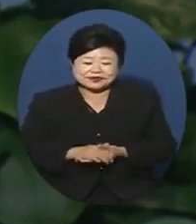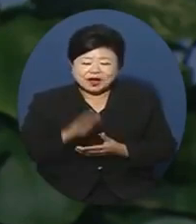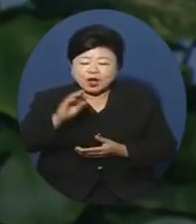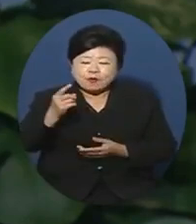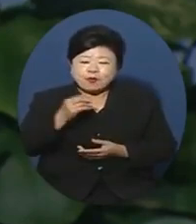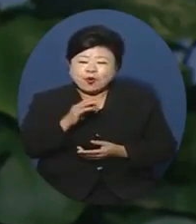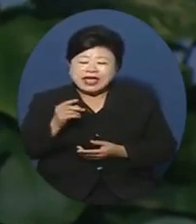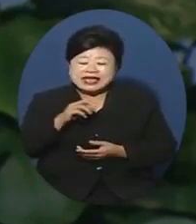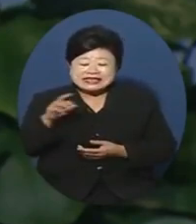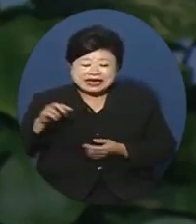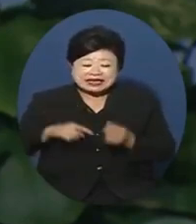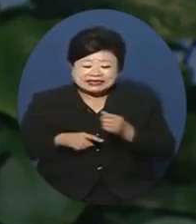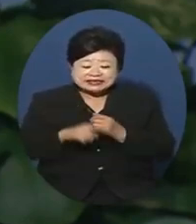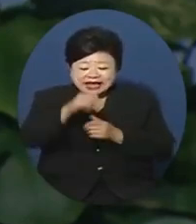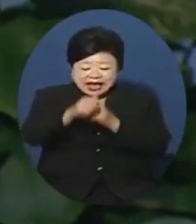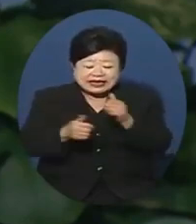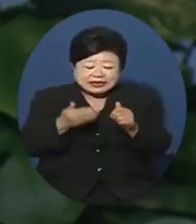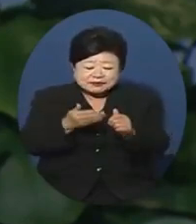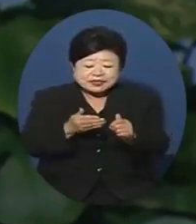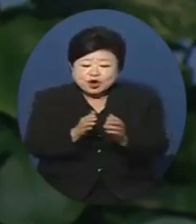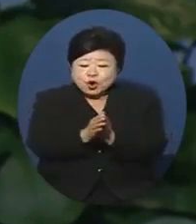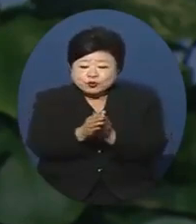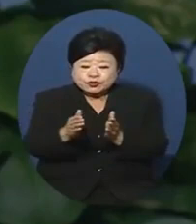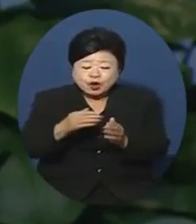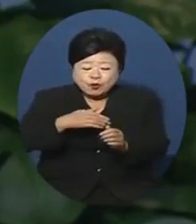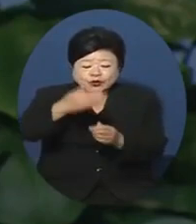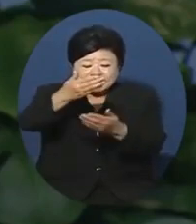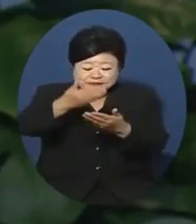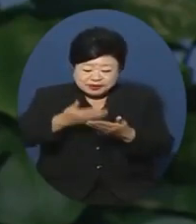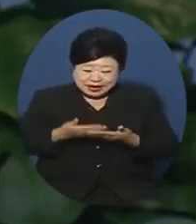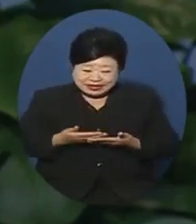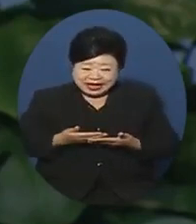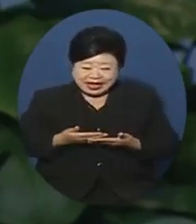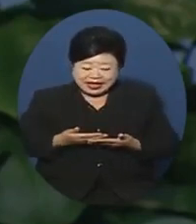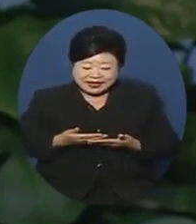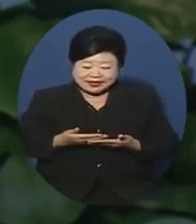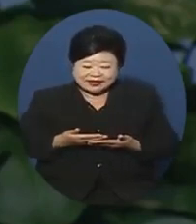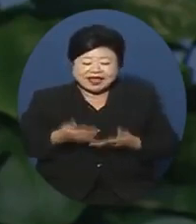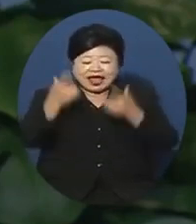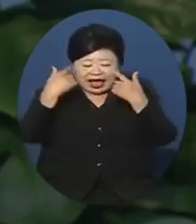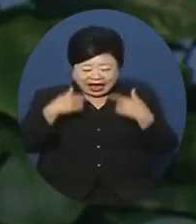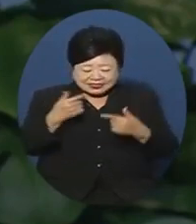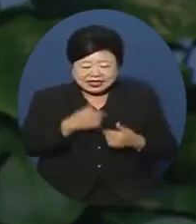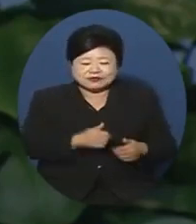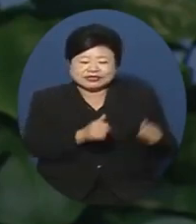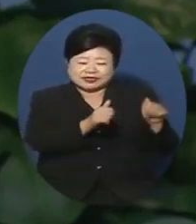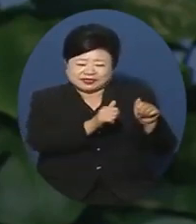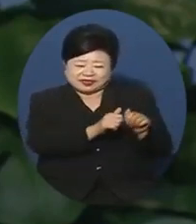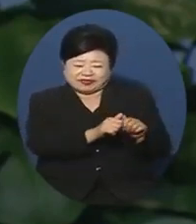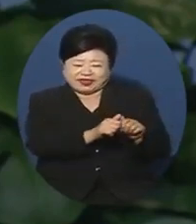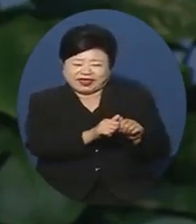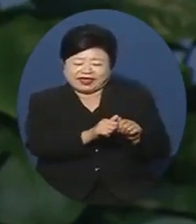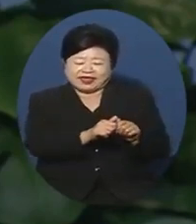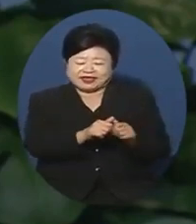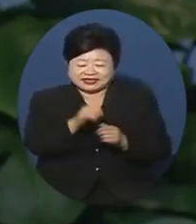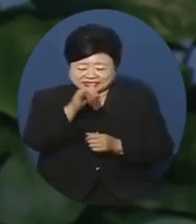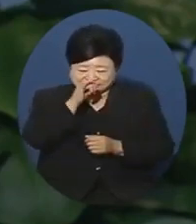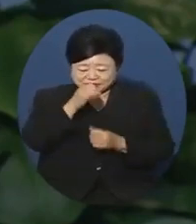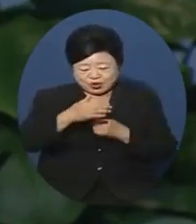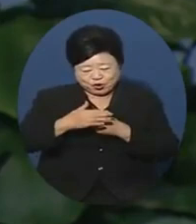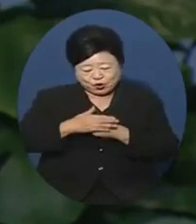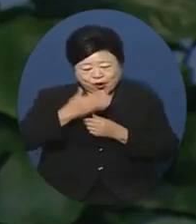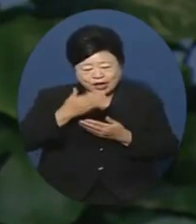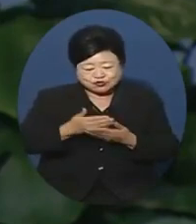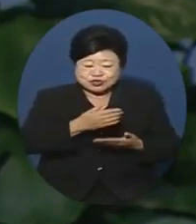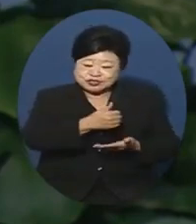보혜사라는 것은 하나님께로부터 보내심을 받아 항상 같이 있으면서